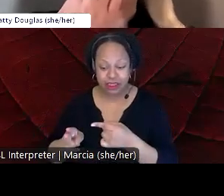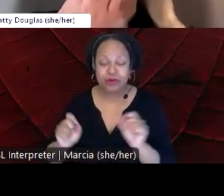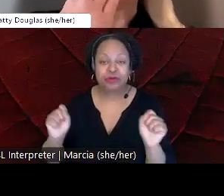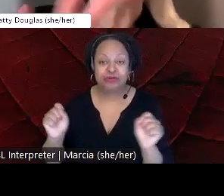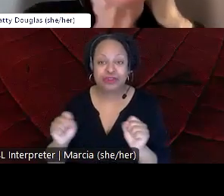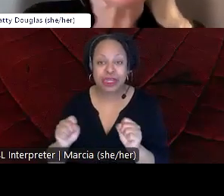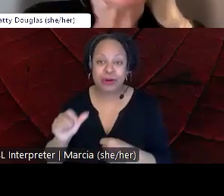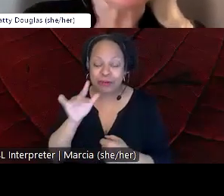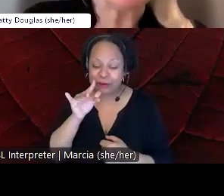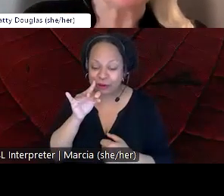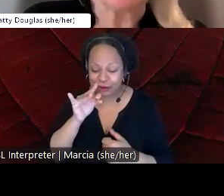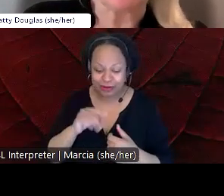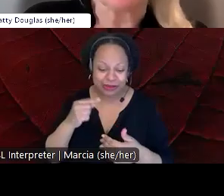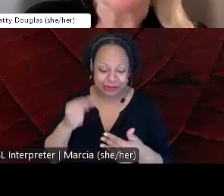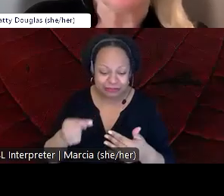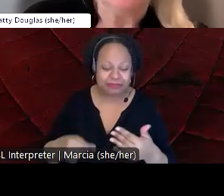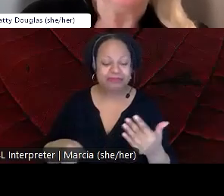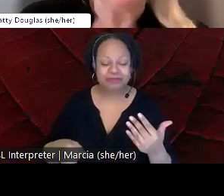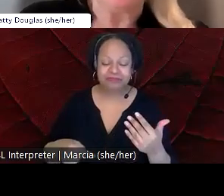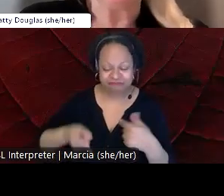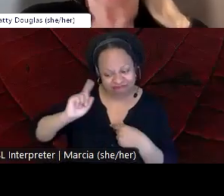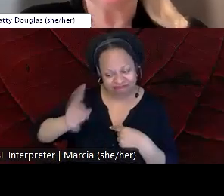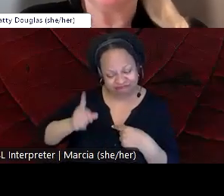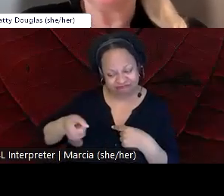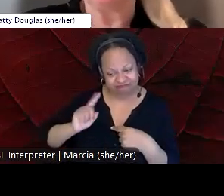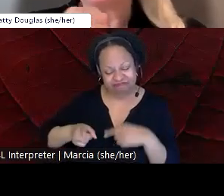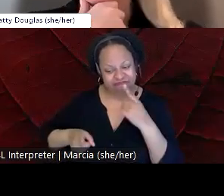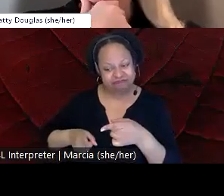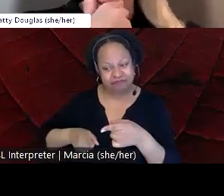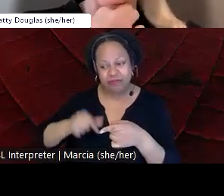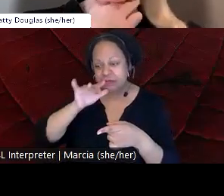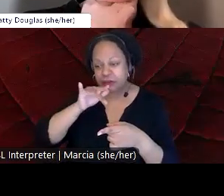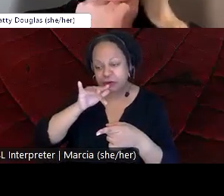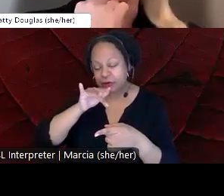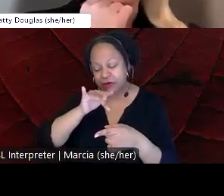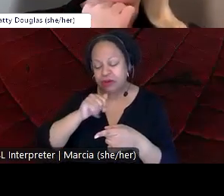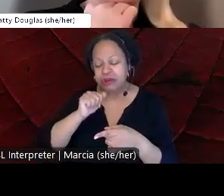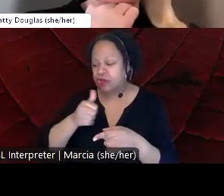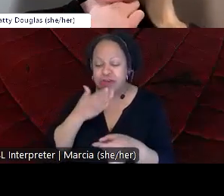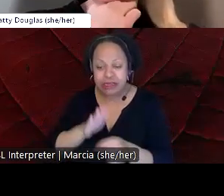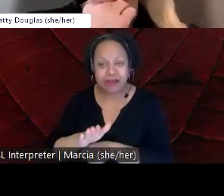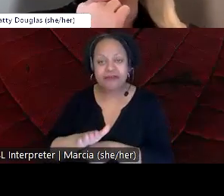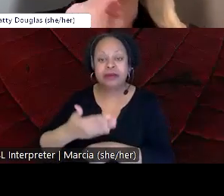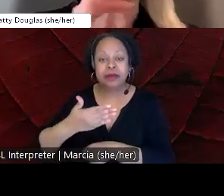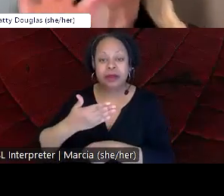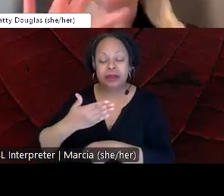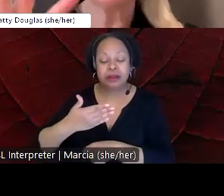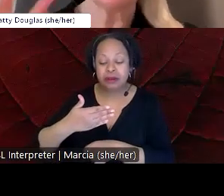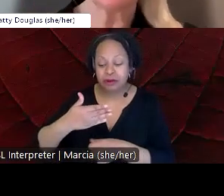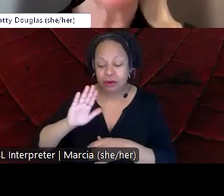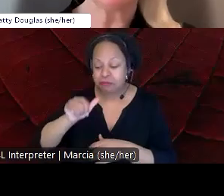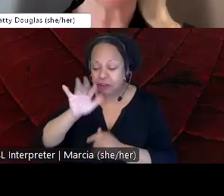bonne. Alors, on voit une image qui s'appelle la maman réfrigérateur. Donc, et